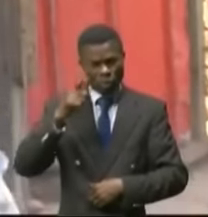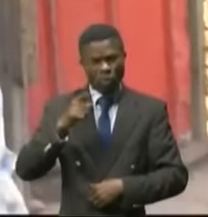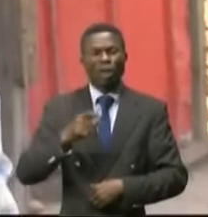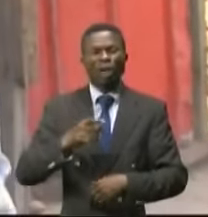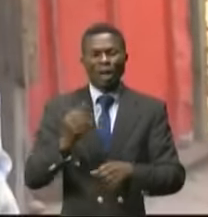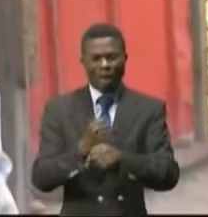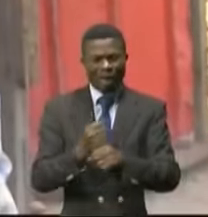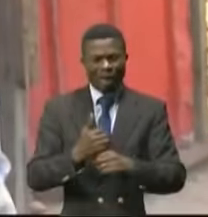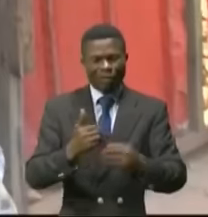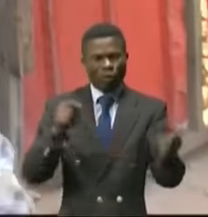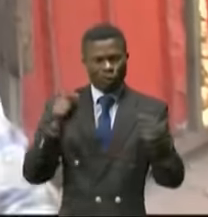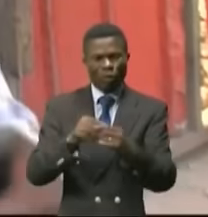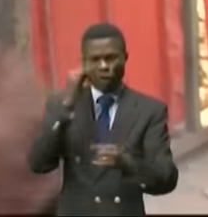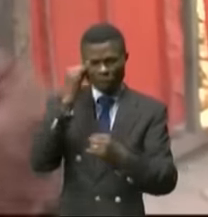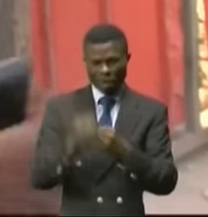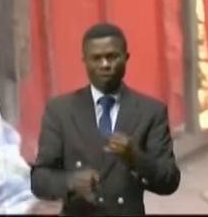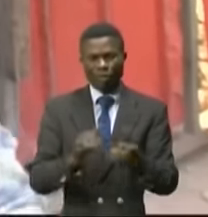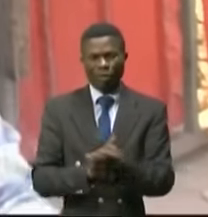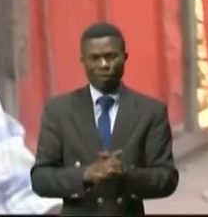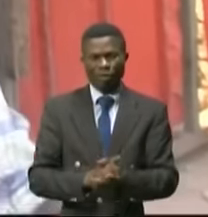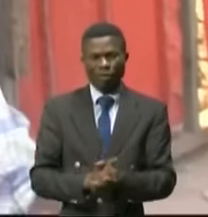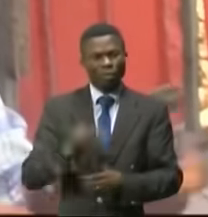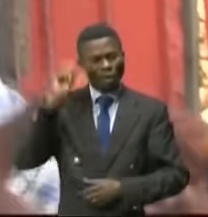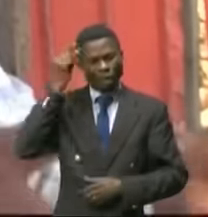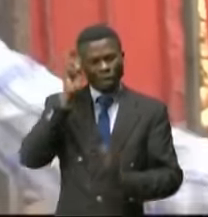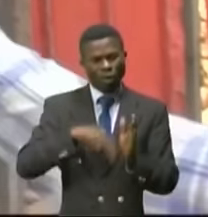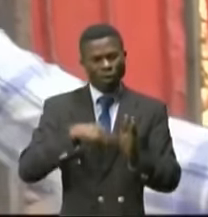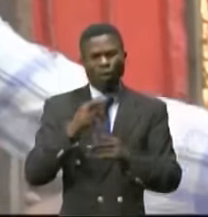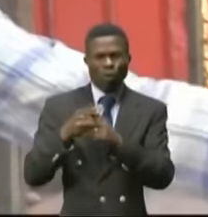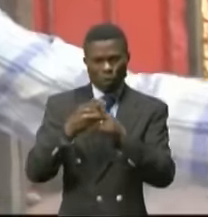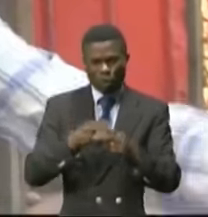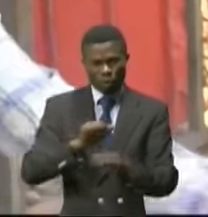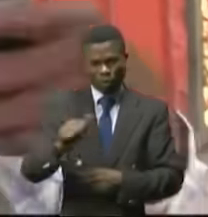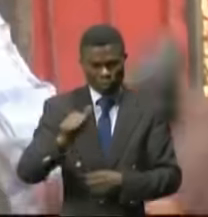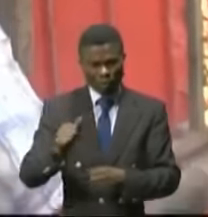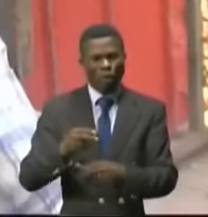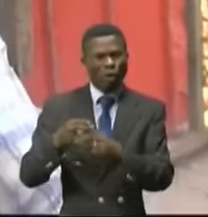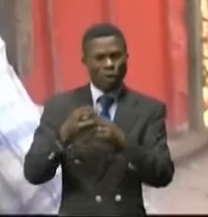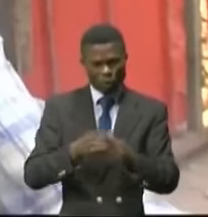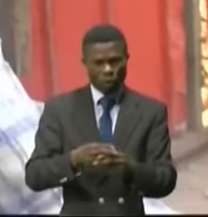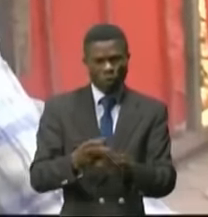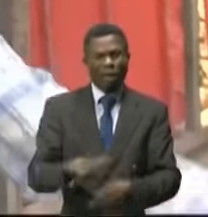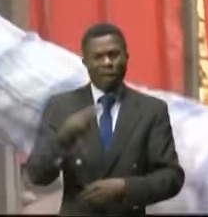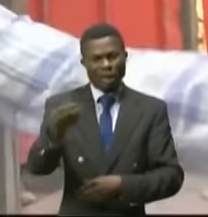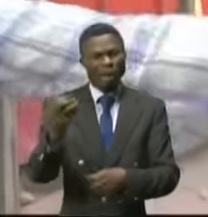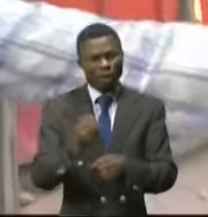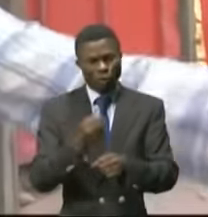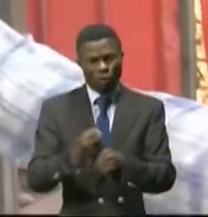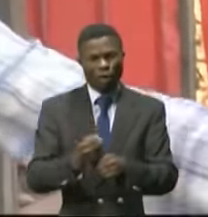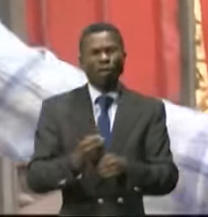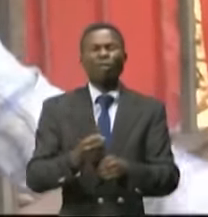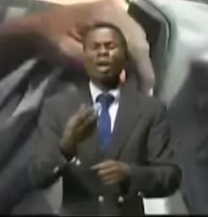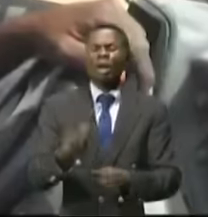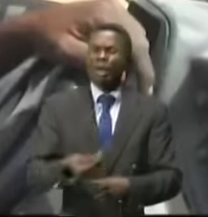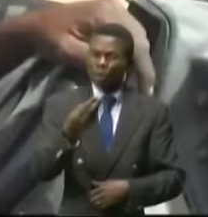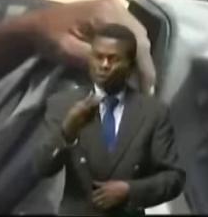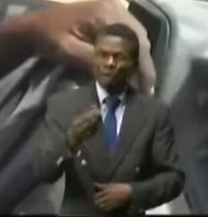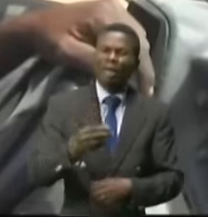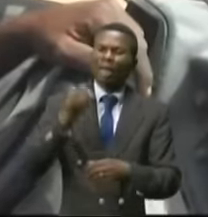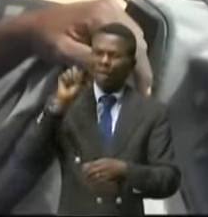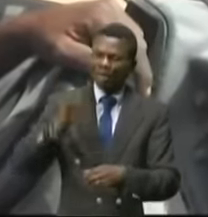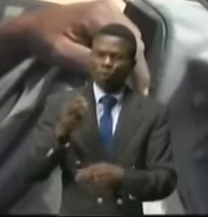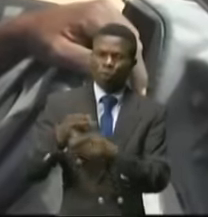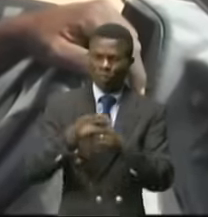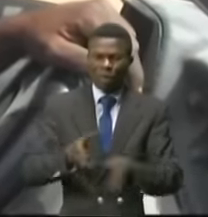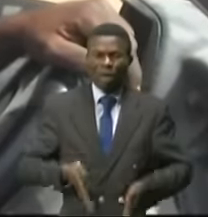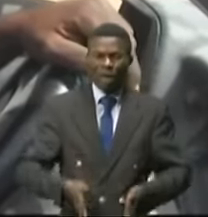finition de ces travaux. Le gouvernement a ça la suivi. Il y a pas contrôle. Ce qu'a fait finition la bambou, a ça qu'a pas suivi. On dit là